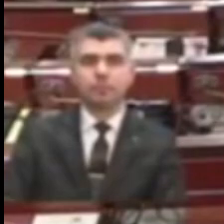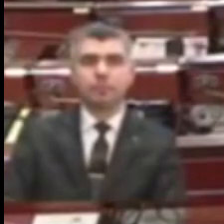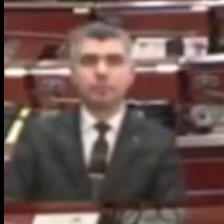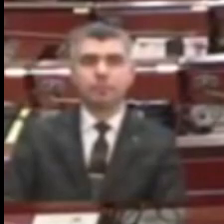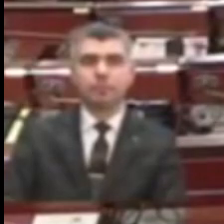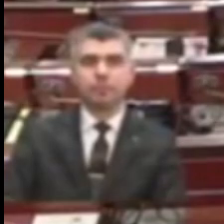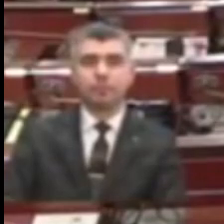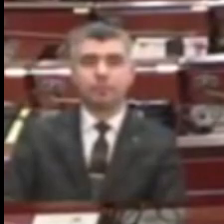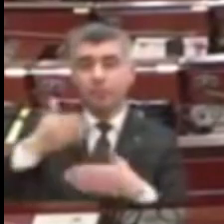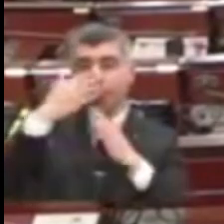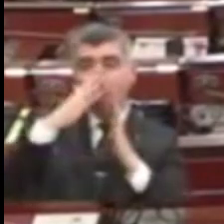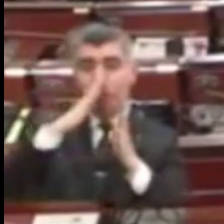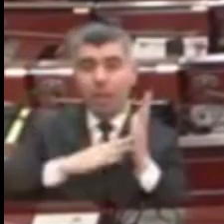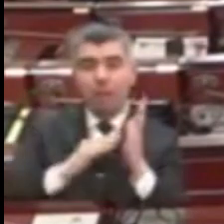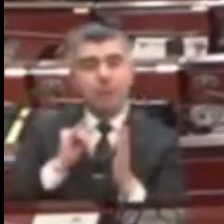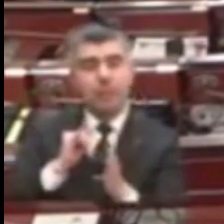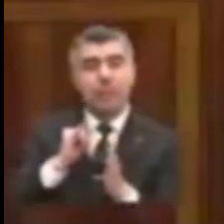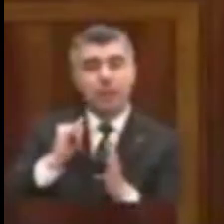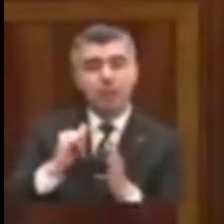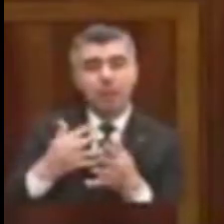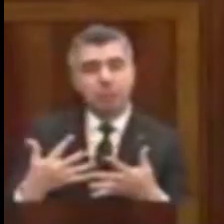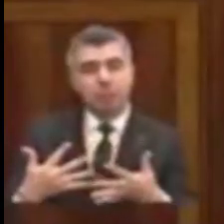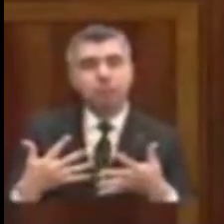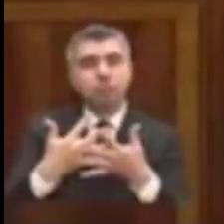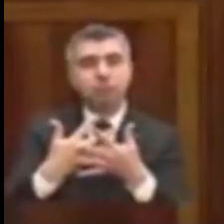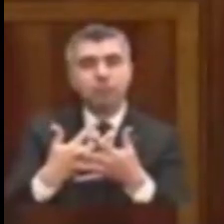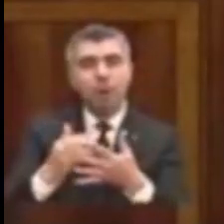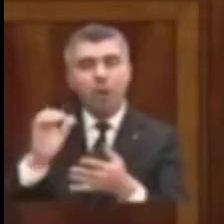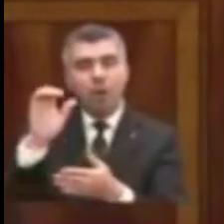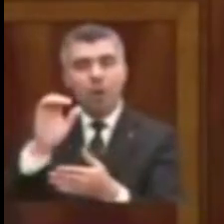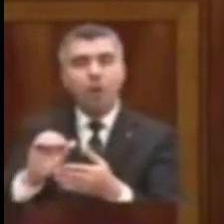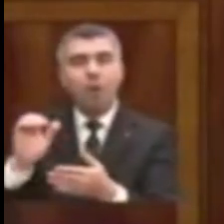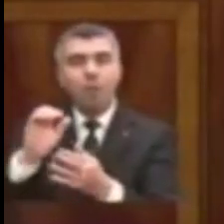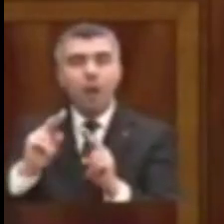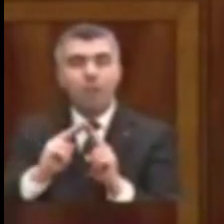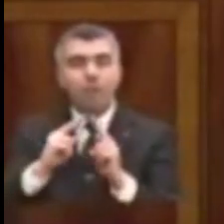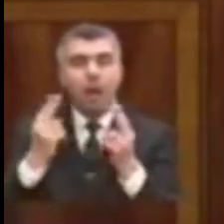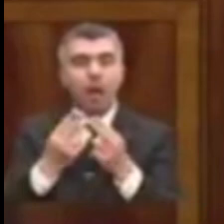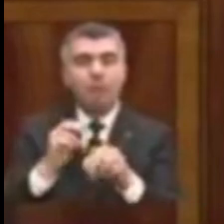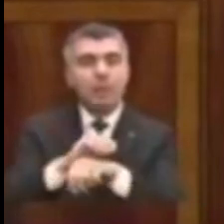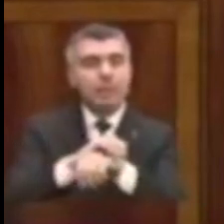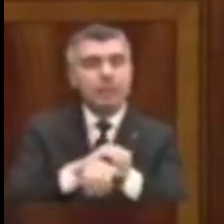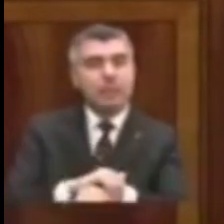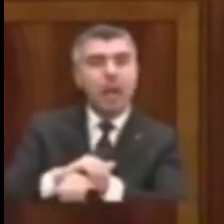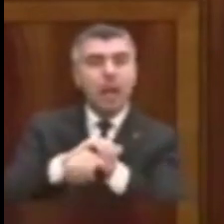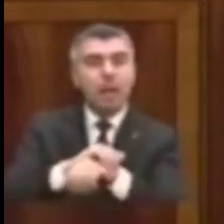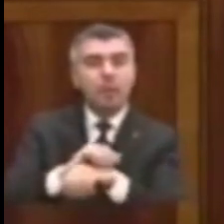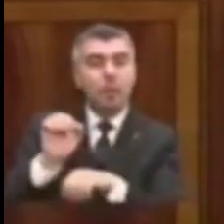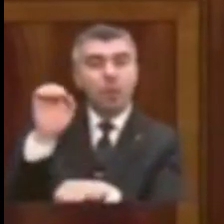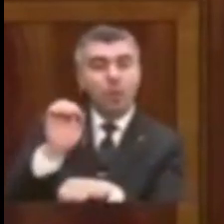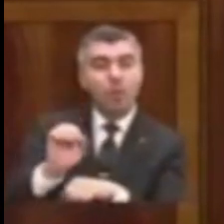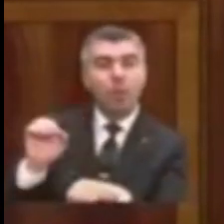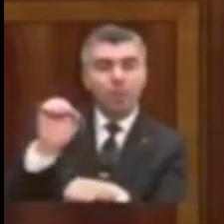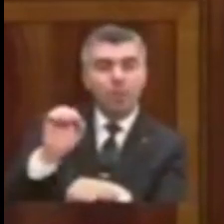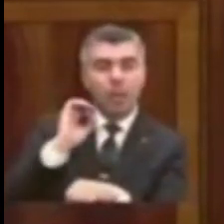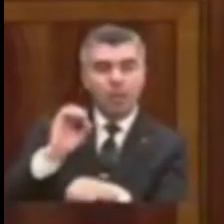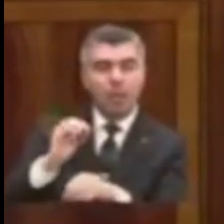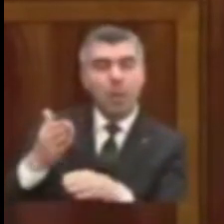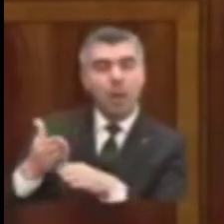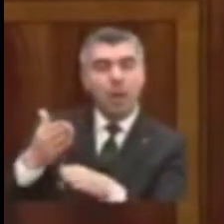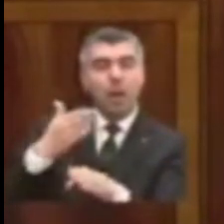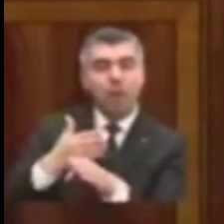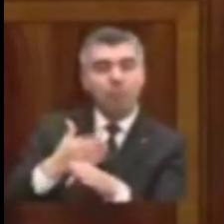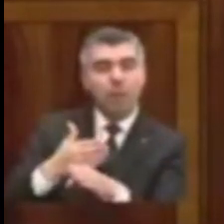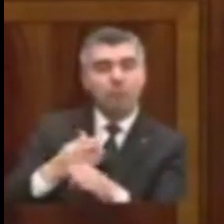يبقى المغرب حريص على علاقاته الدولية المتميزة وخاصة مع الاتحاد الأوروبي الذي منحه سابقا صفة